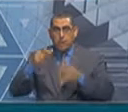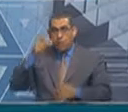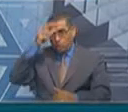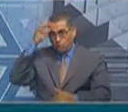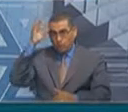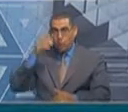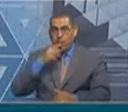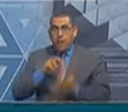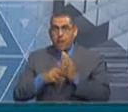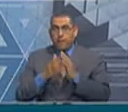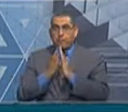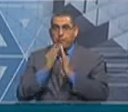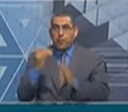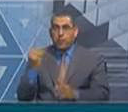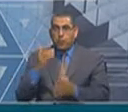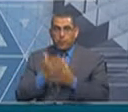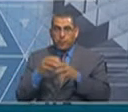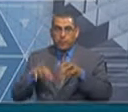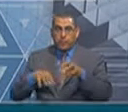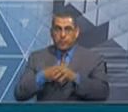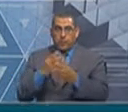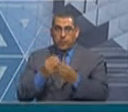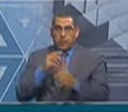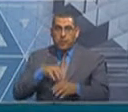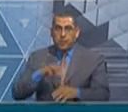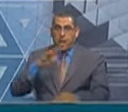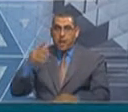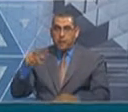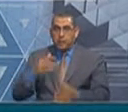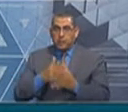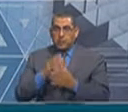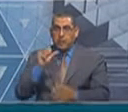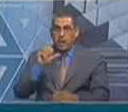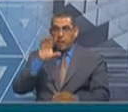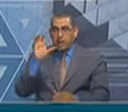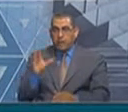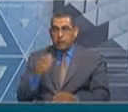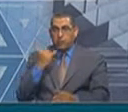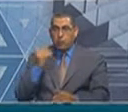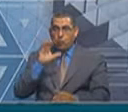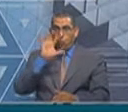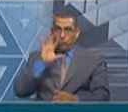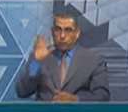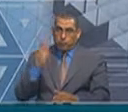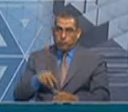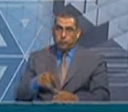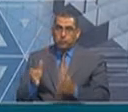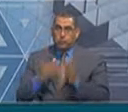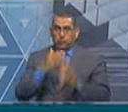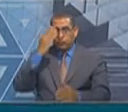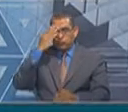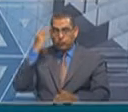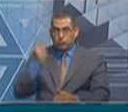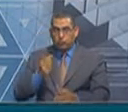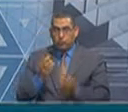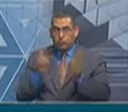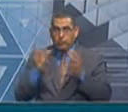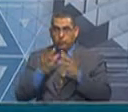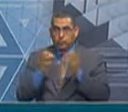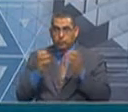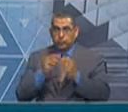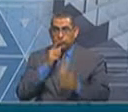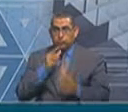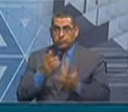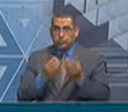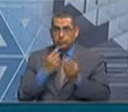الملف هو ملف هام بالنسبه لدول الساحل والصحراء ودول الاتحاد الافريقي وايضا الاتحاد الاوروبي. نعم العديد من الموضوعات